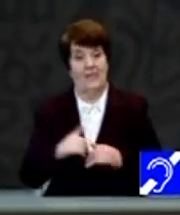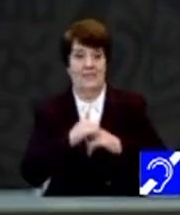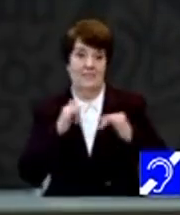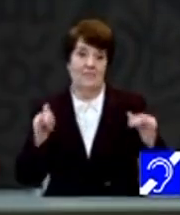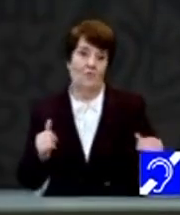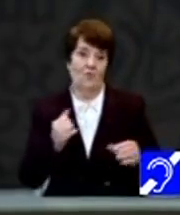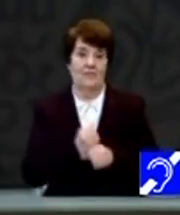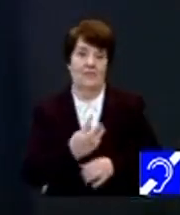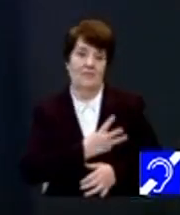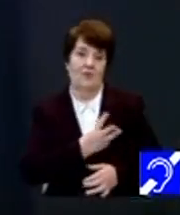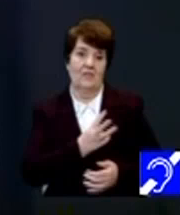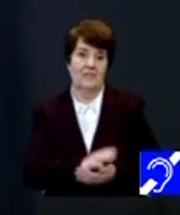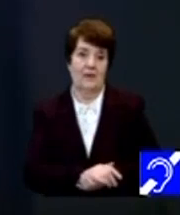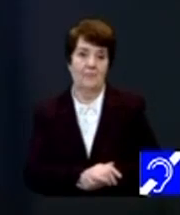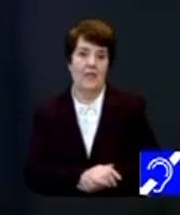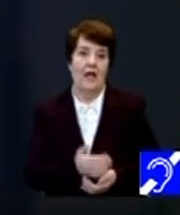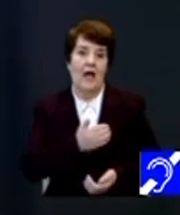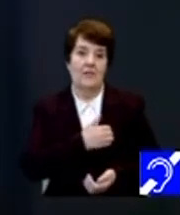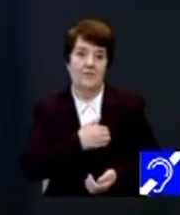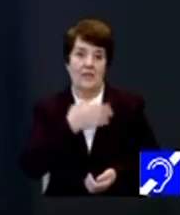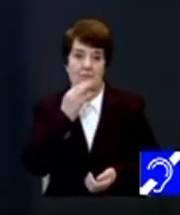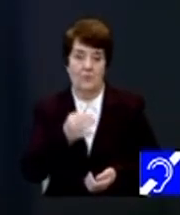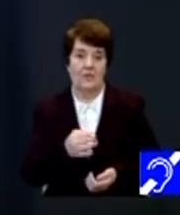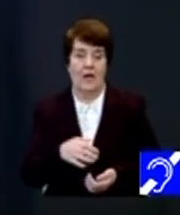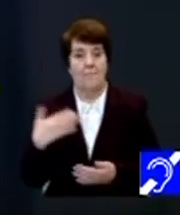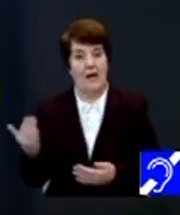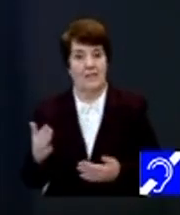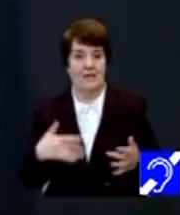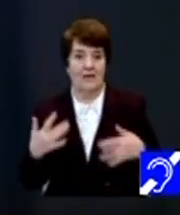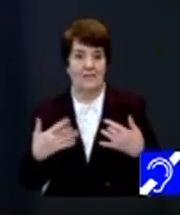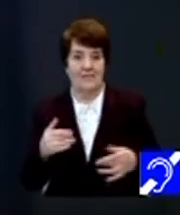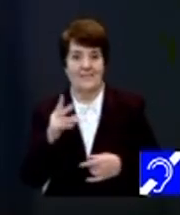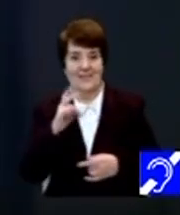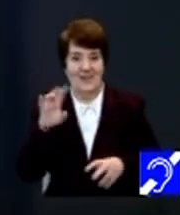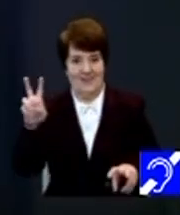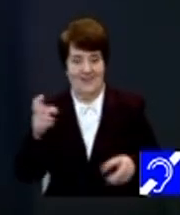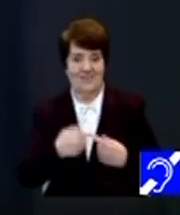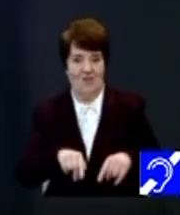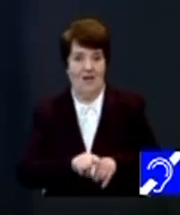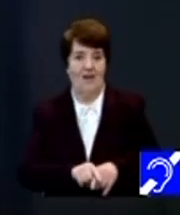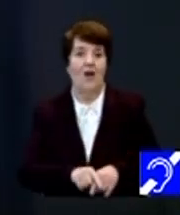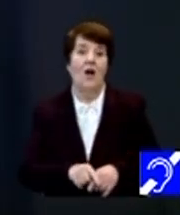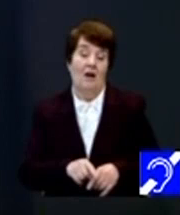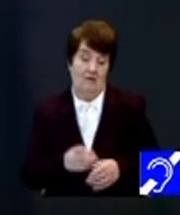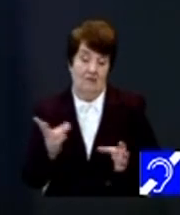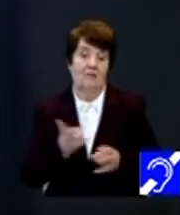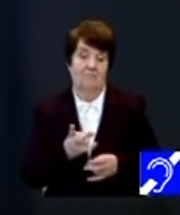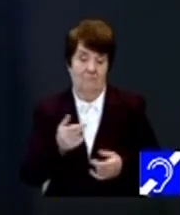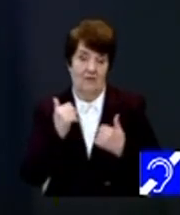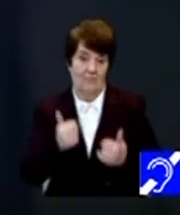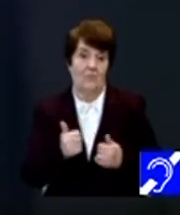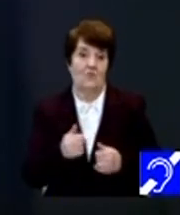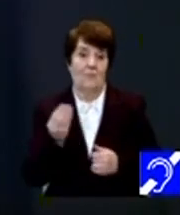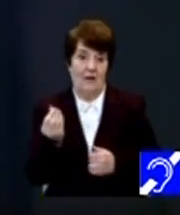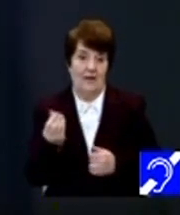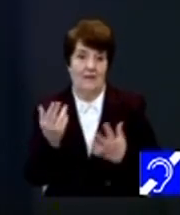să dezvolți ceva care uite să ceri pe piață? Aș vrea să spun partea artistică. Banii, da, contează banii în primul rând, că